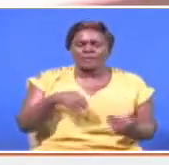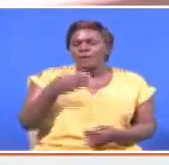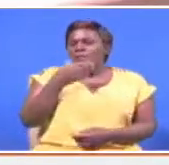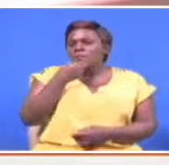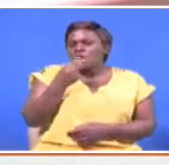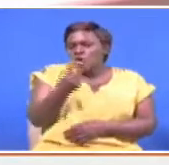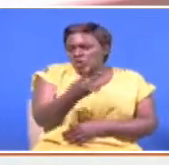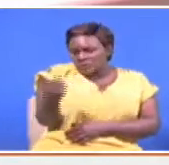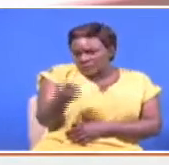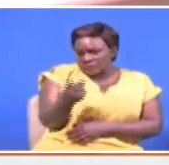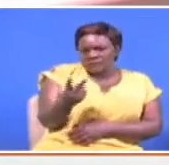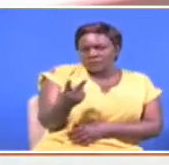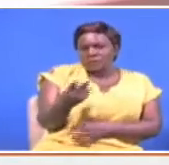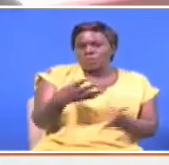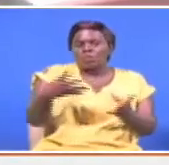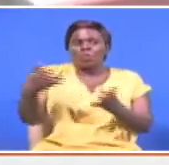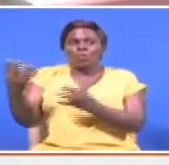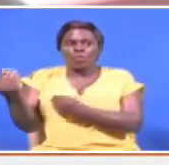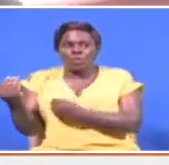William wanaenda,